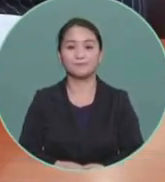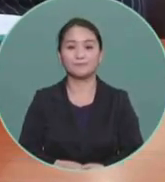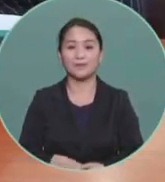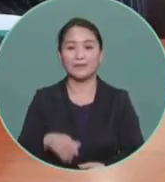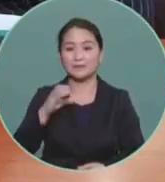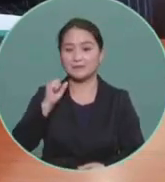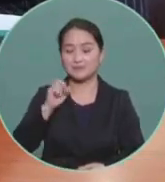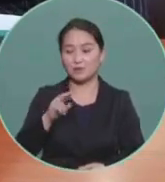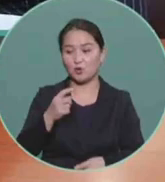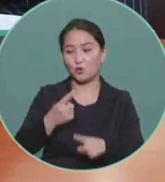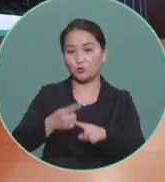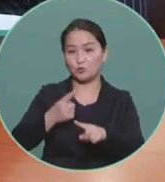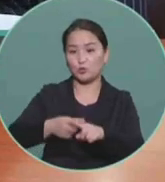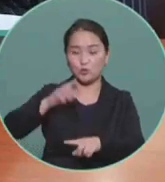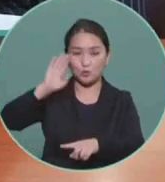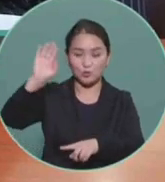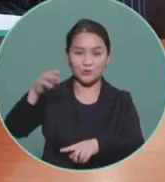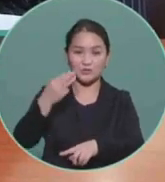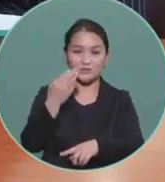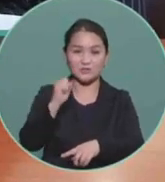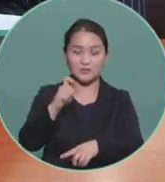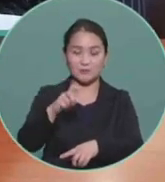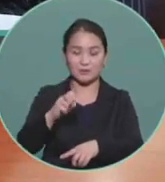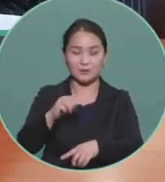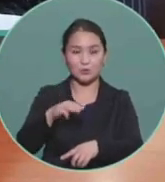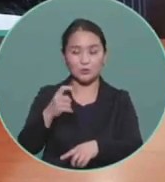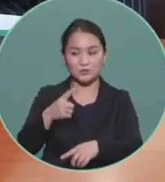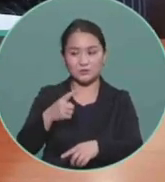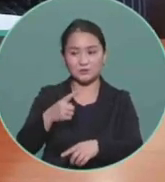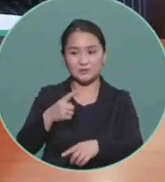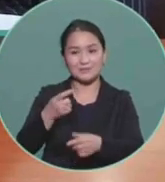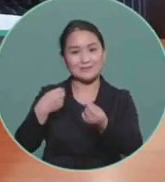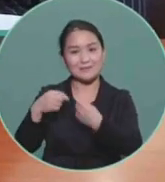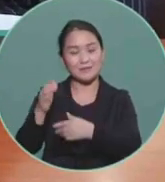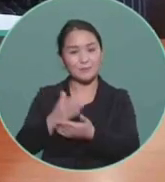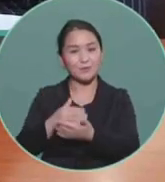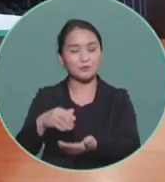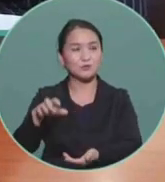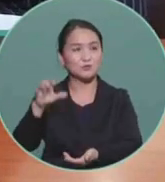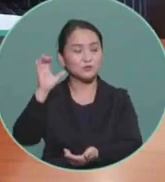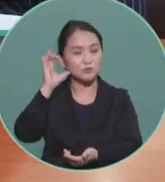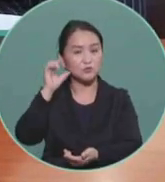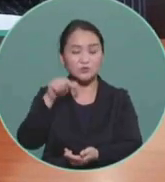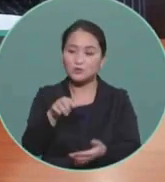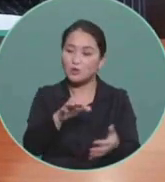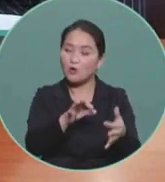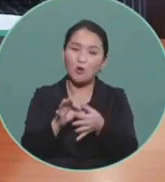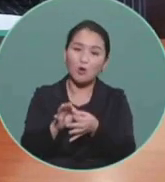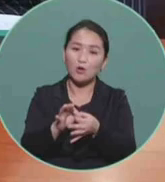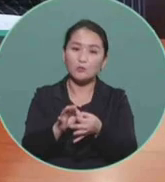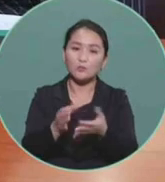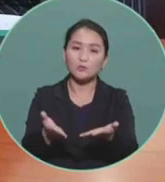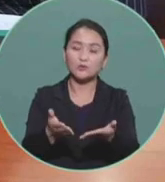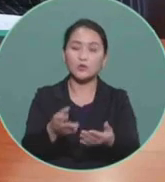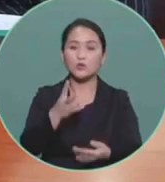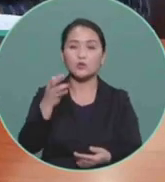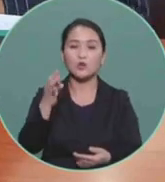бол одоо хөдөө орон нутгаар шахмал түлшийг гаргаад байна гэдэг ийм асуудал хэрэгцсэн. Үүнээс шалтгаалаад ер нь